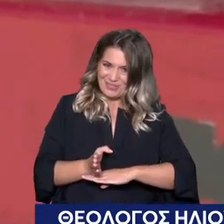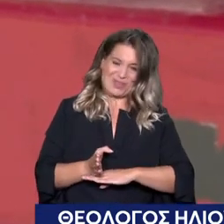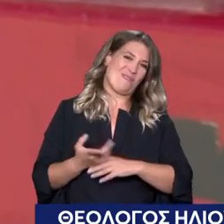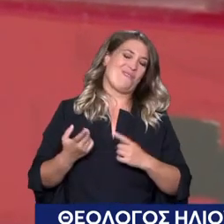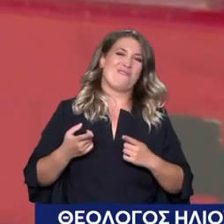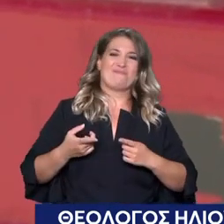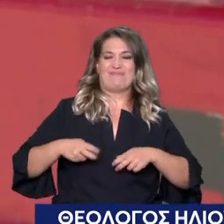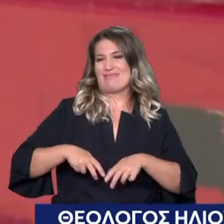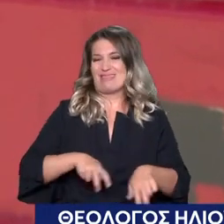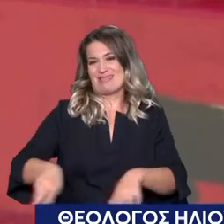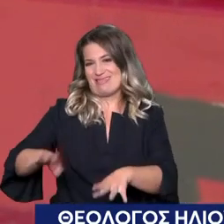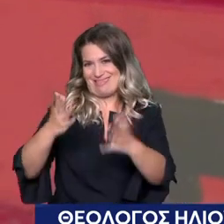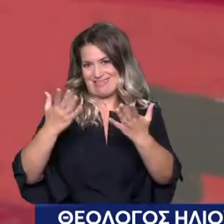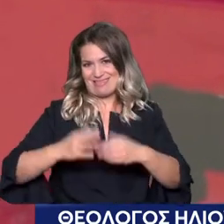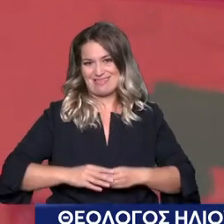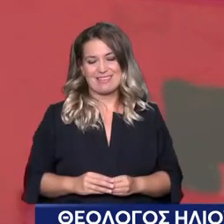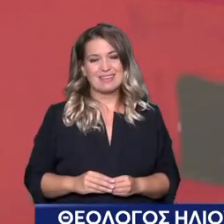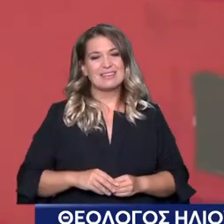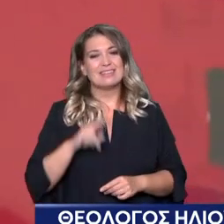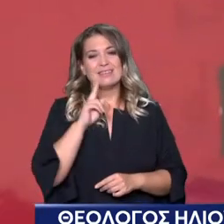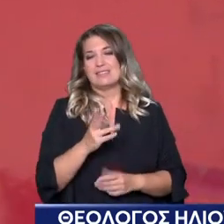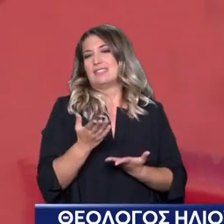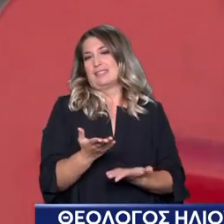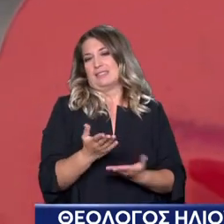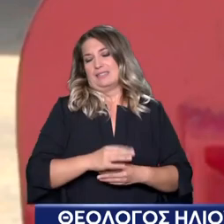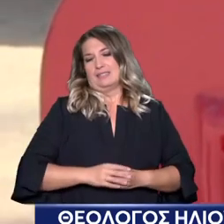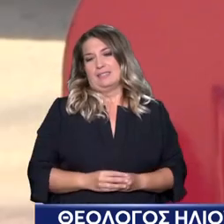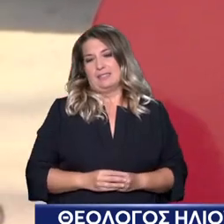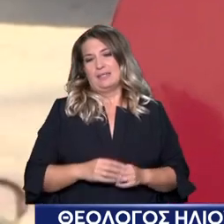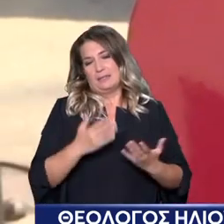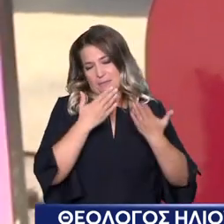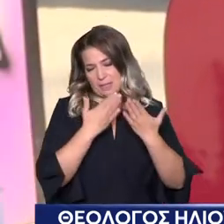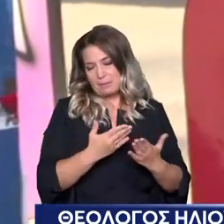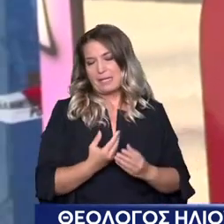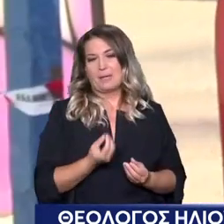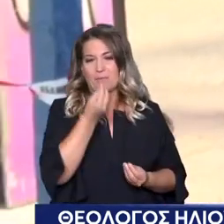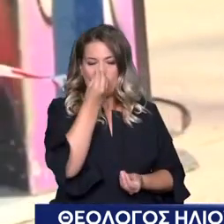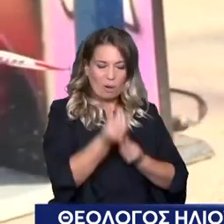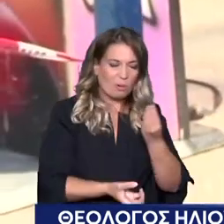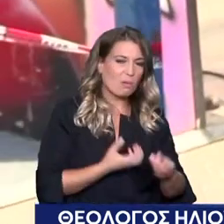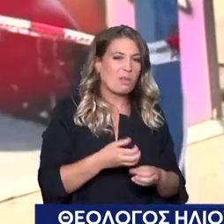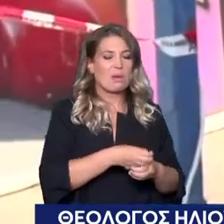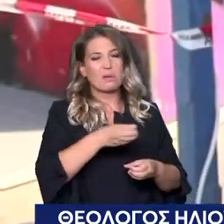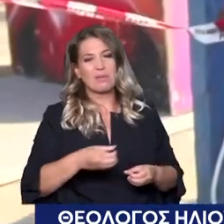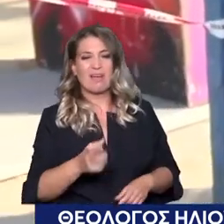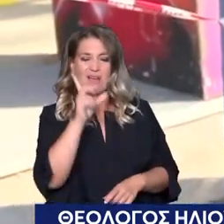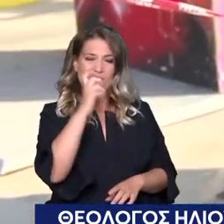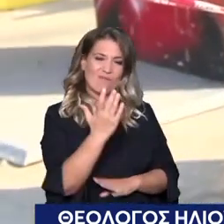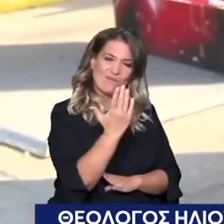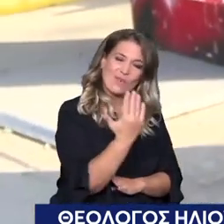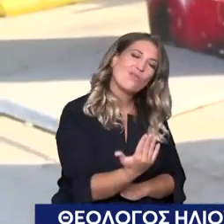από περίπου 3 εβδομάδες. Ο κόσμος εδώ από το πρωί ανάβει κεριά στη μνήμη του, αφήνει λουλούδια και βλέπουμε πλέον και τη φωτογραφία του